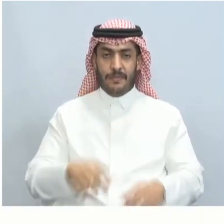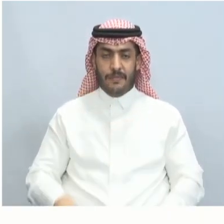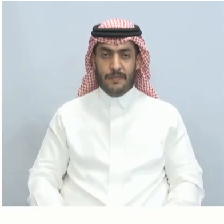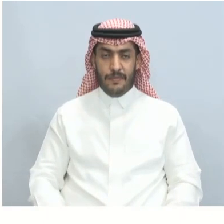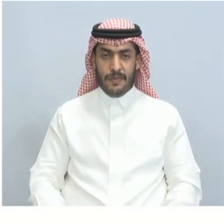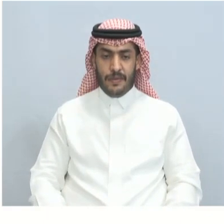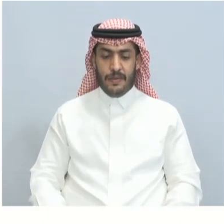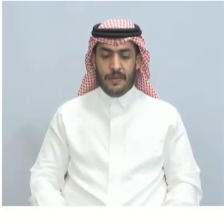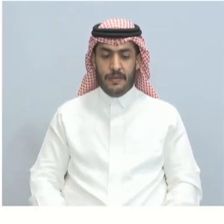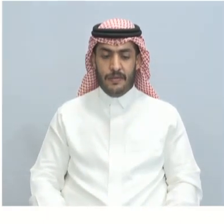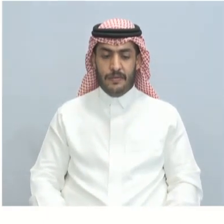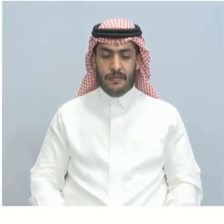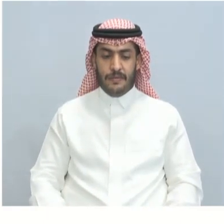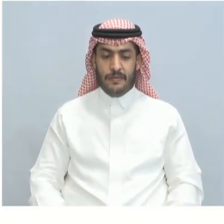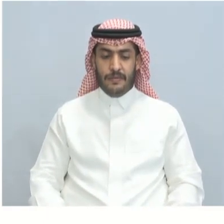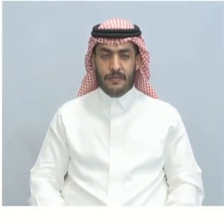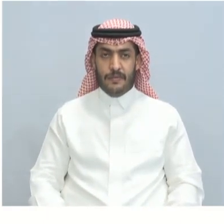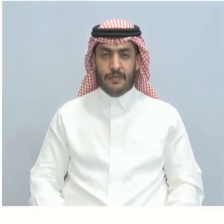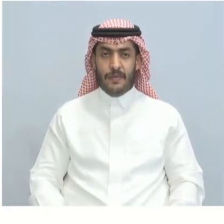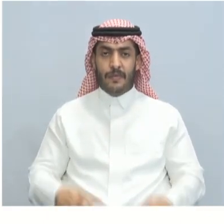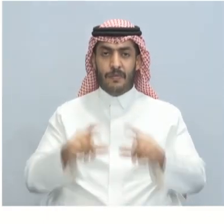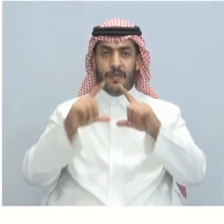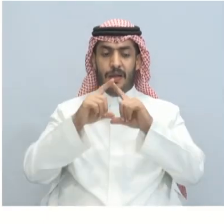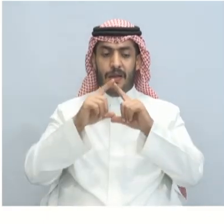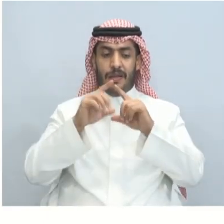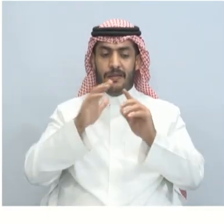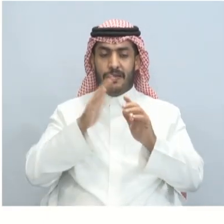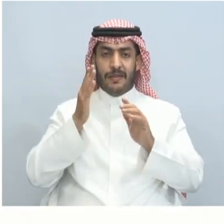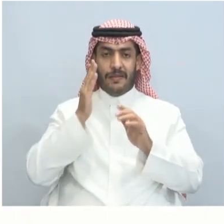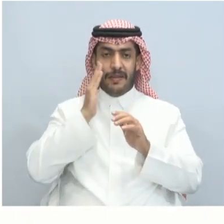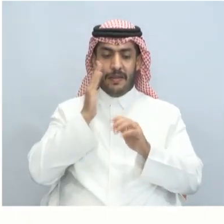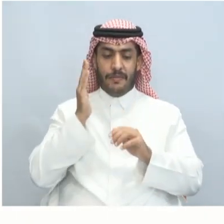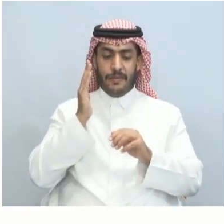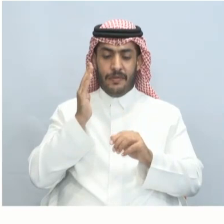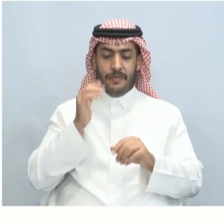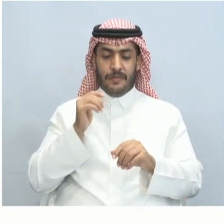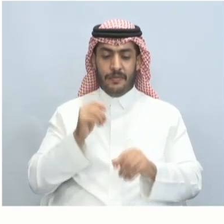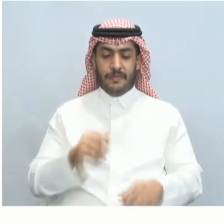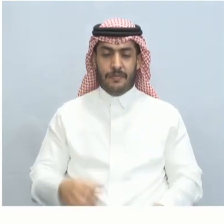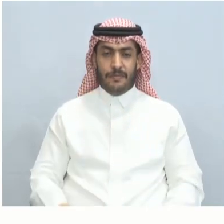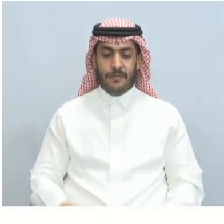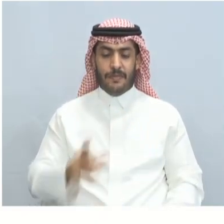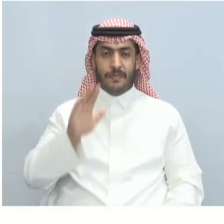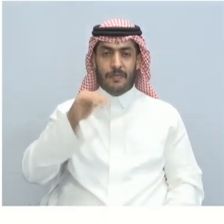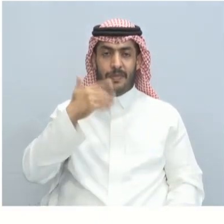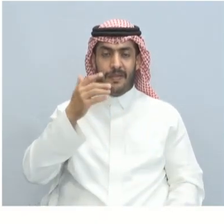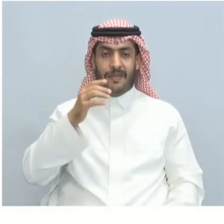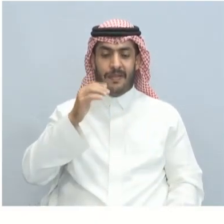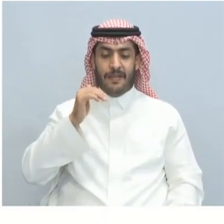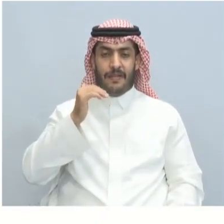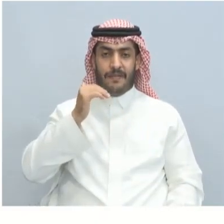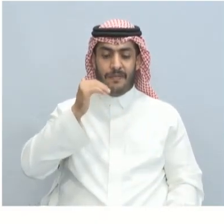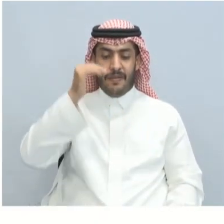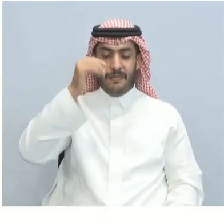اليمين المثلث تحرك خمس وحدات الى اليمين ثم تحرك الى